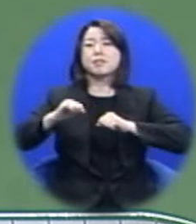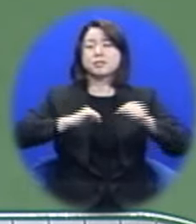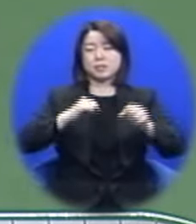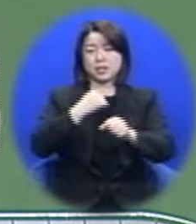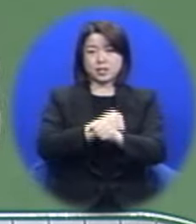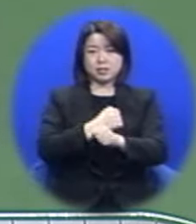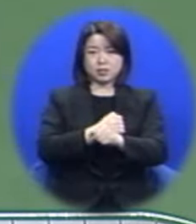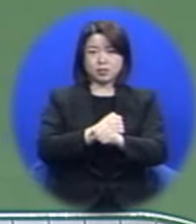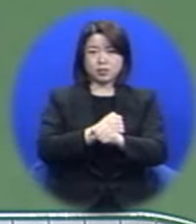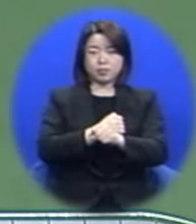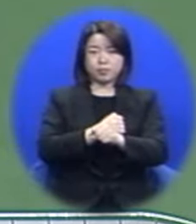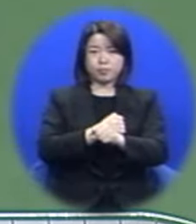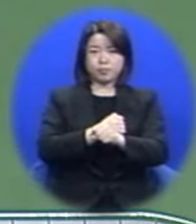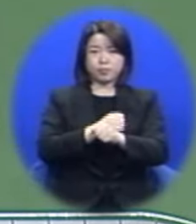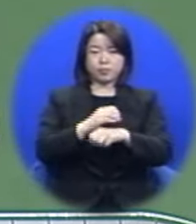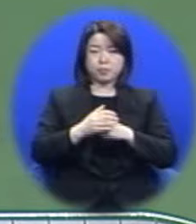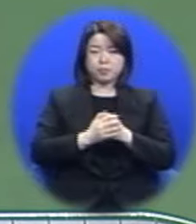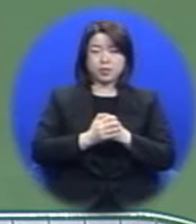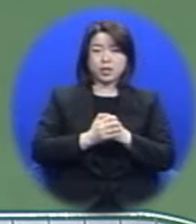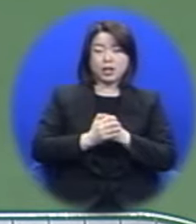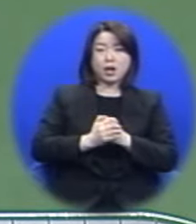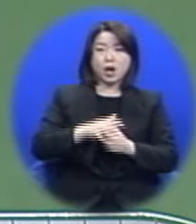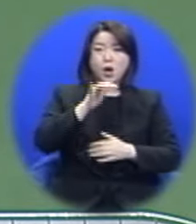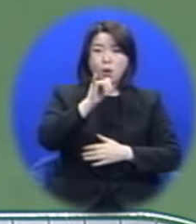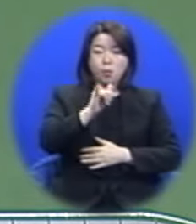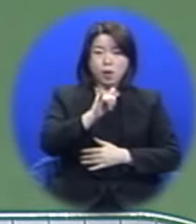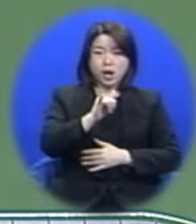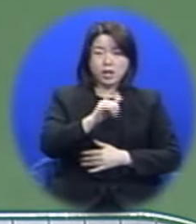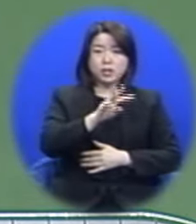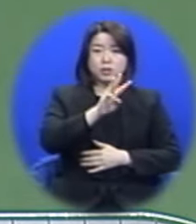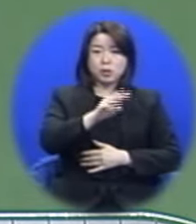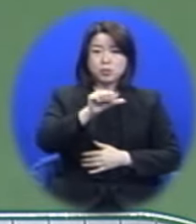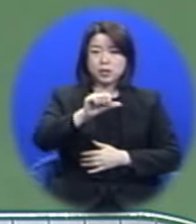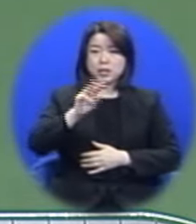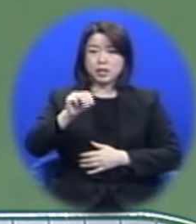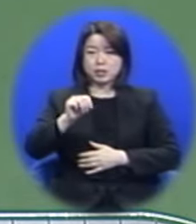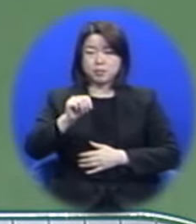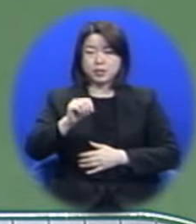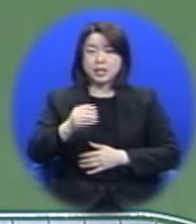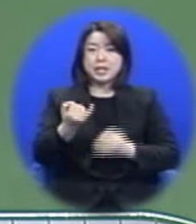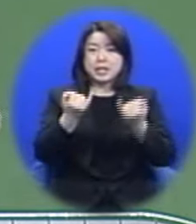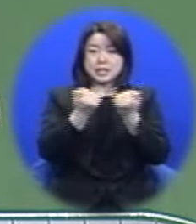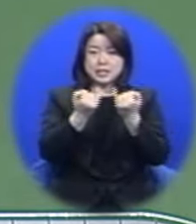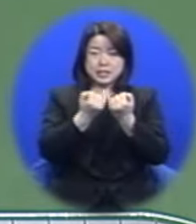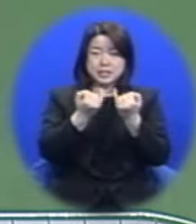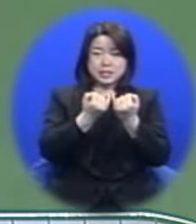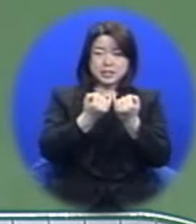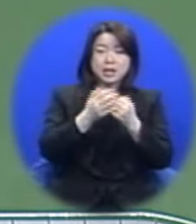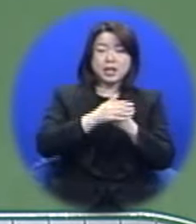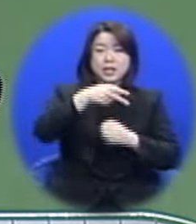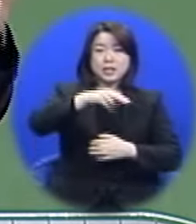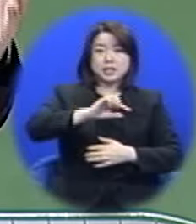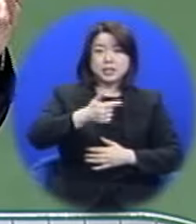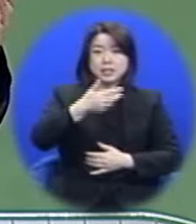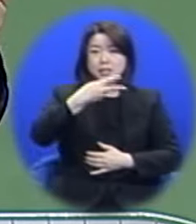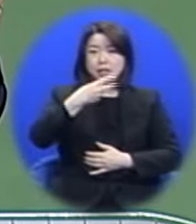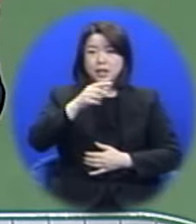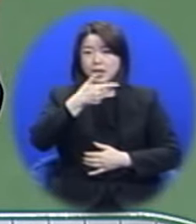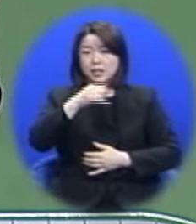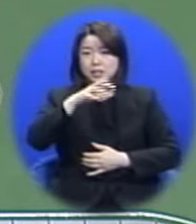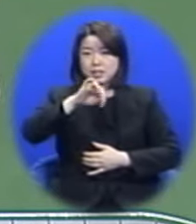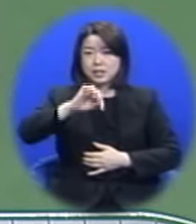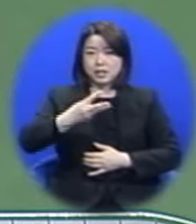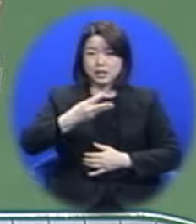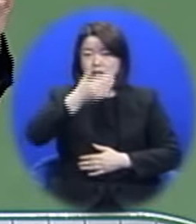역사하셨어요. YM의 진 다니엘 여사, 그가 신학생 때 열심히 사역하다가 과로로